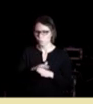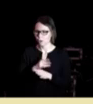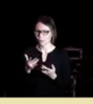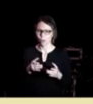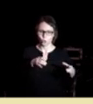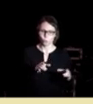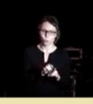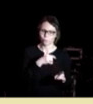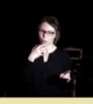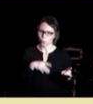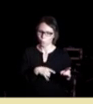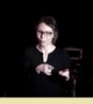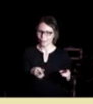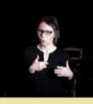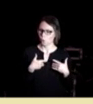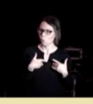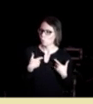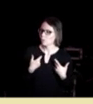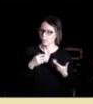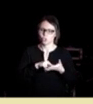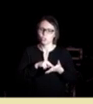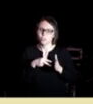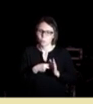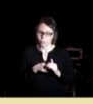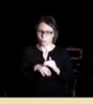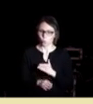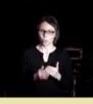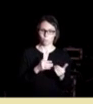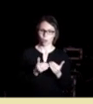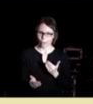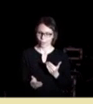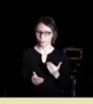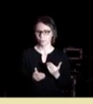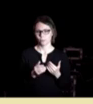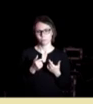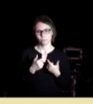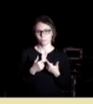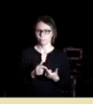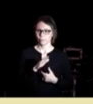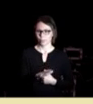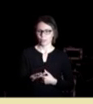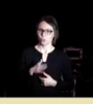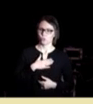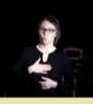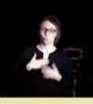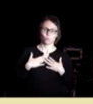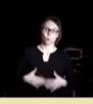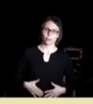denne gruppen vi nå snakker om, de opplever jo en systematisk underbehandling i forhold til sine somatiske